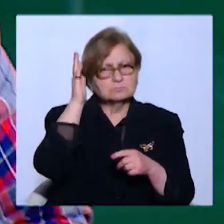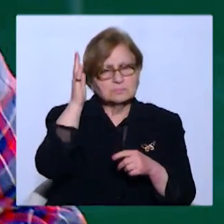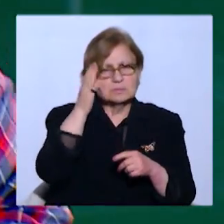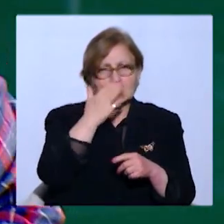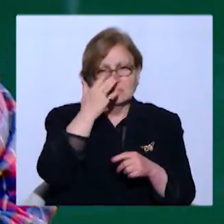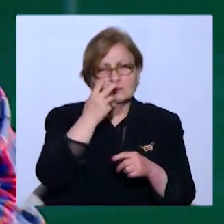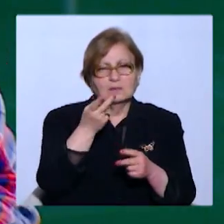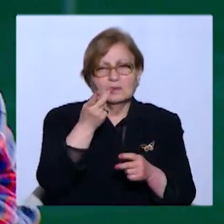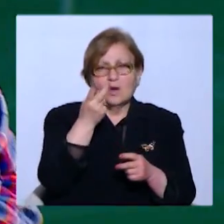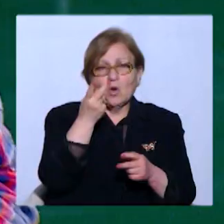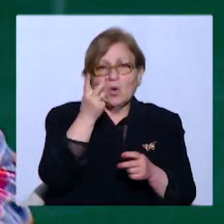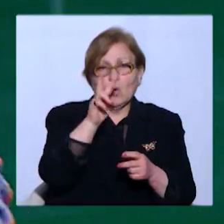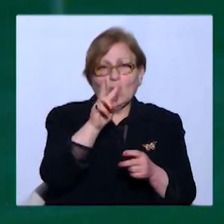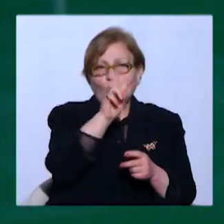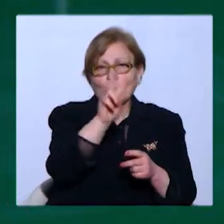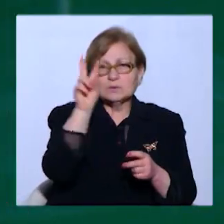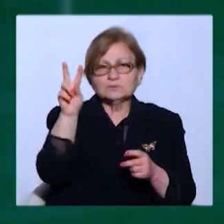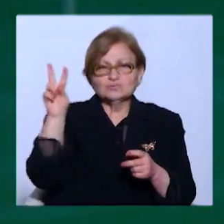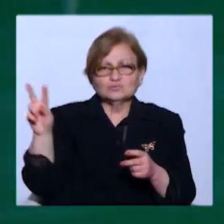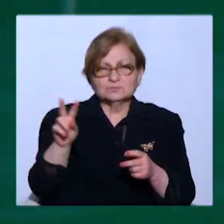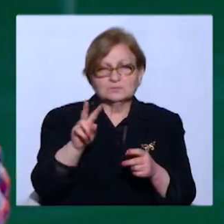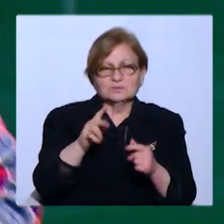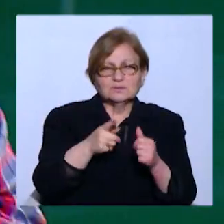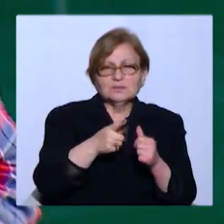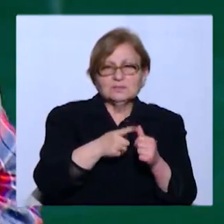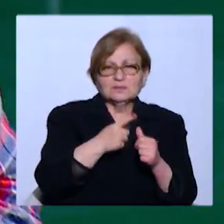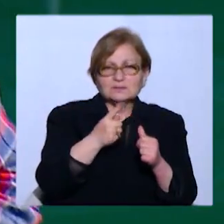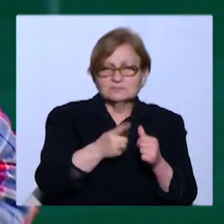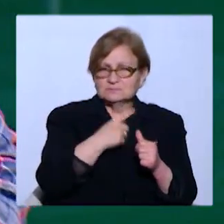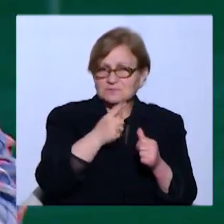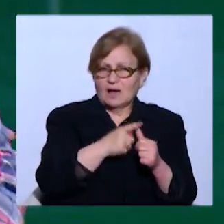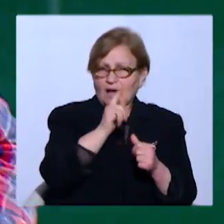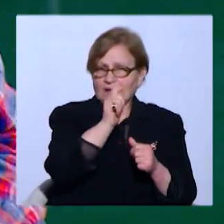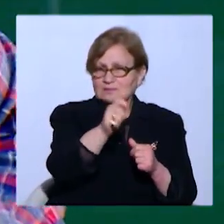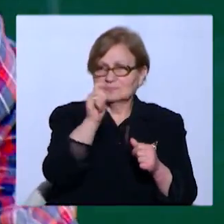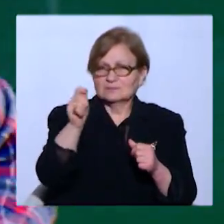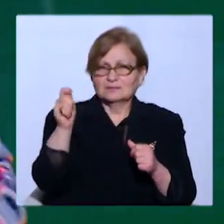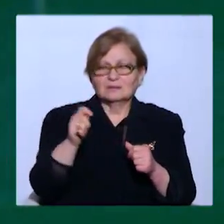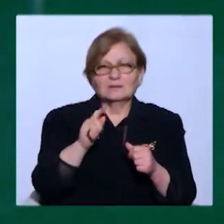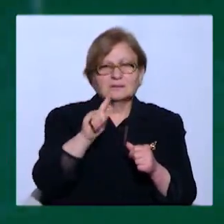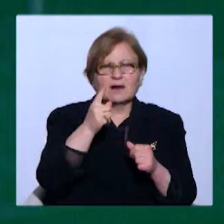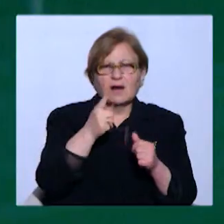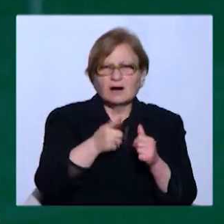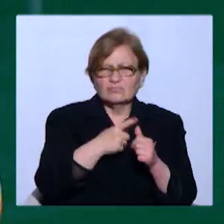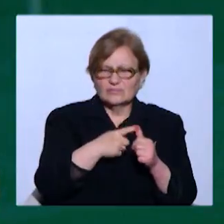უკვე ორნიშნა რიცხვების სახელებს გავიგებთ, რა ქვიათ და რატომ